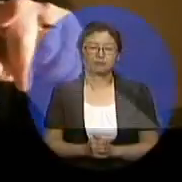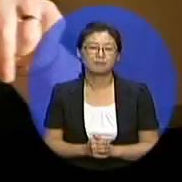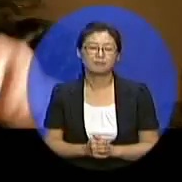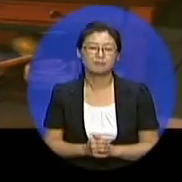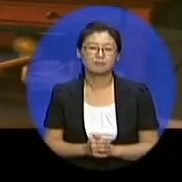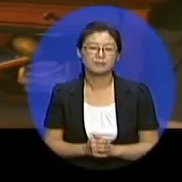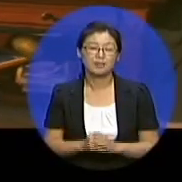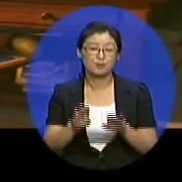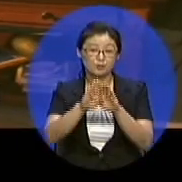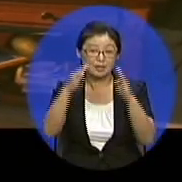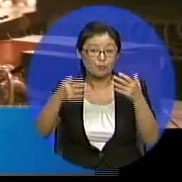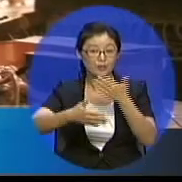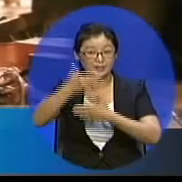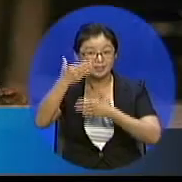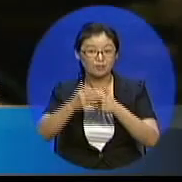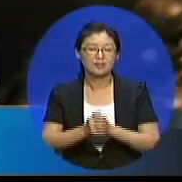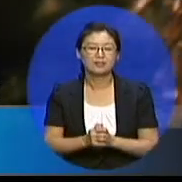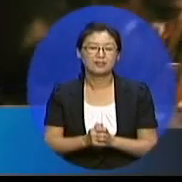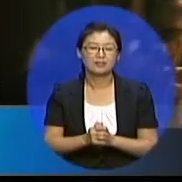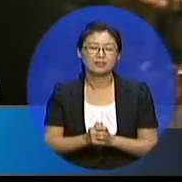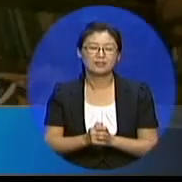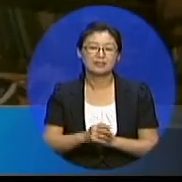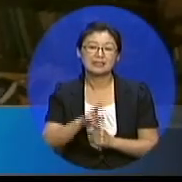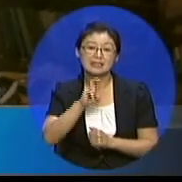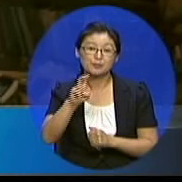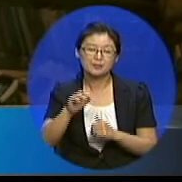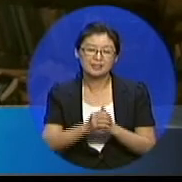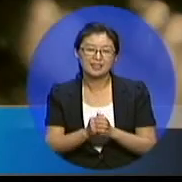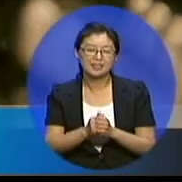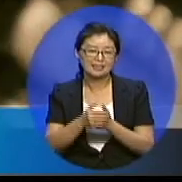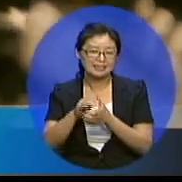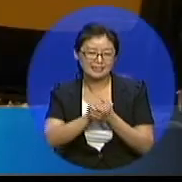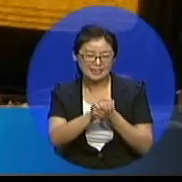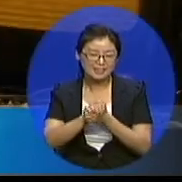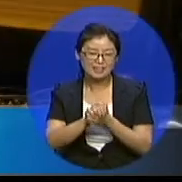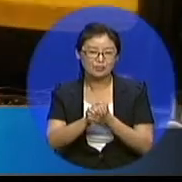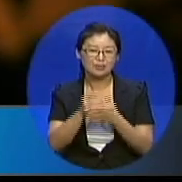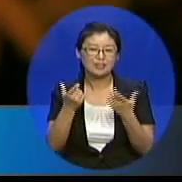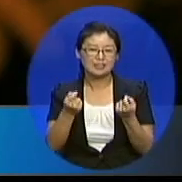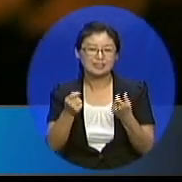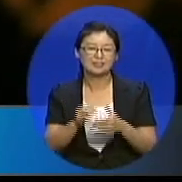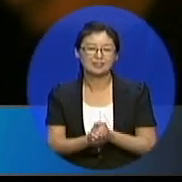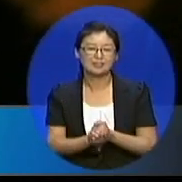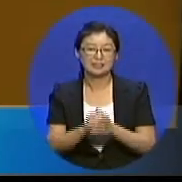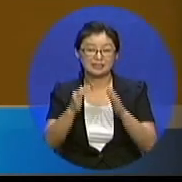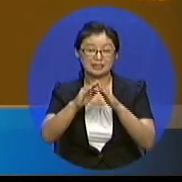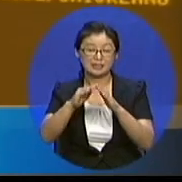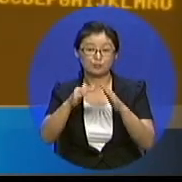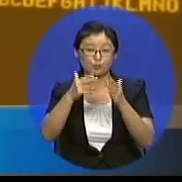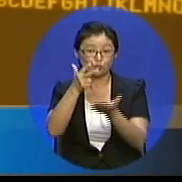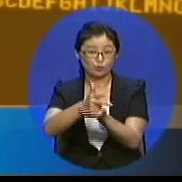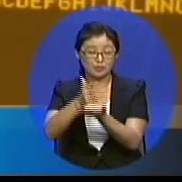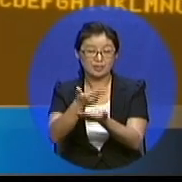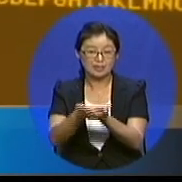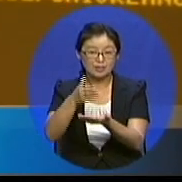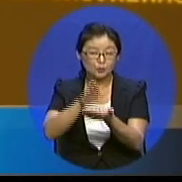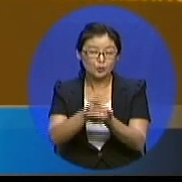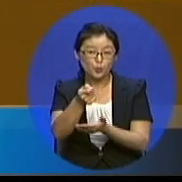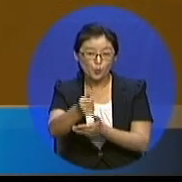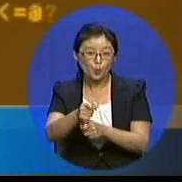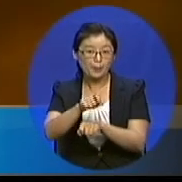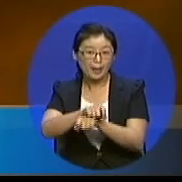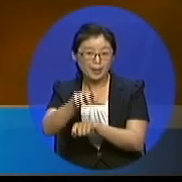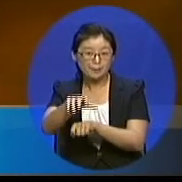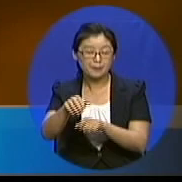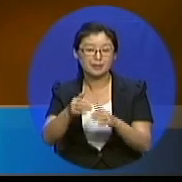이번 주 개봉 영화입니다. 20대 시절 절친한 친구 스티브 워즈냑과 집 주차장을 개조해 작은 작업실을